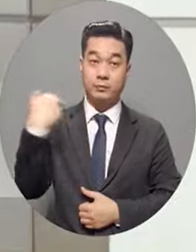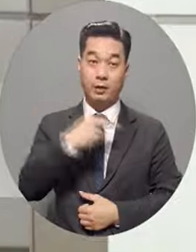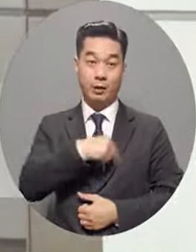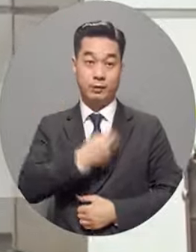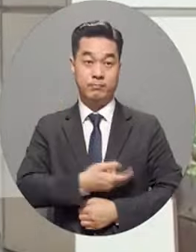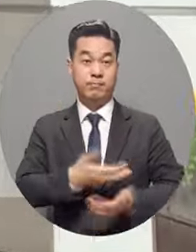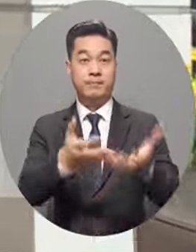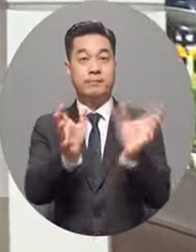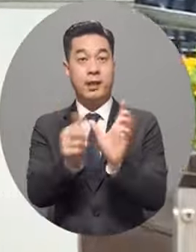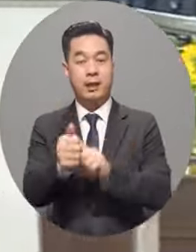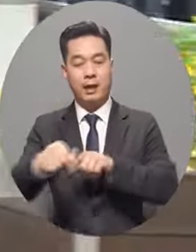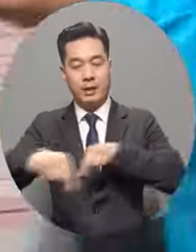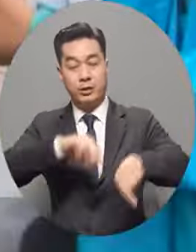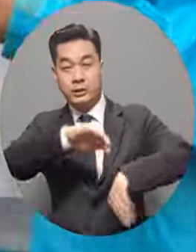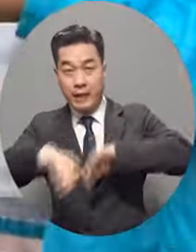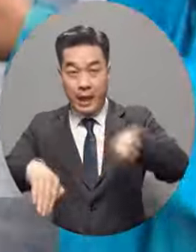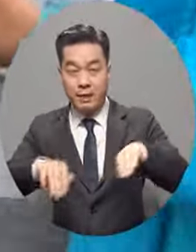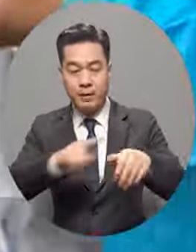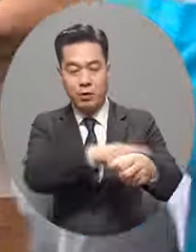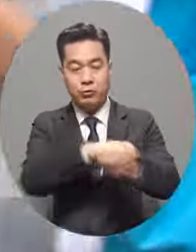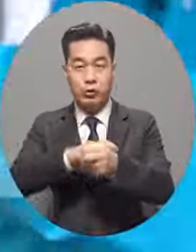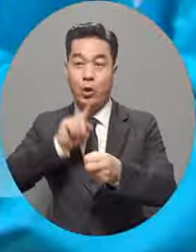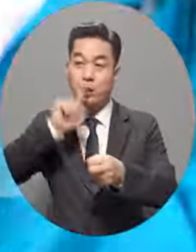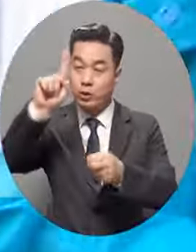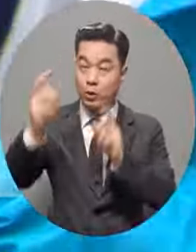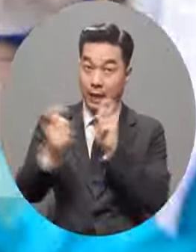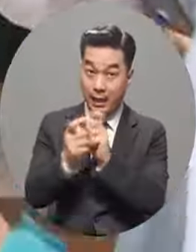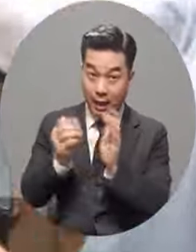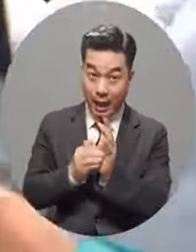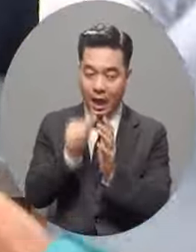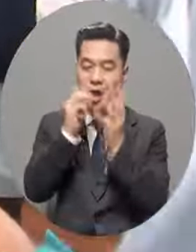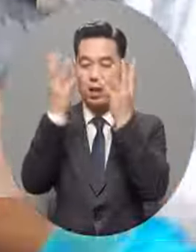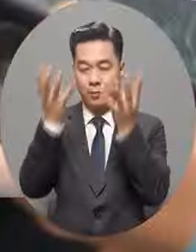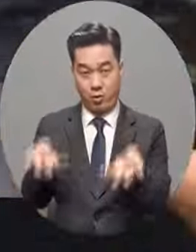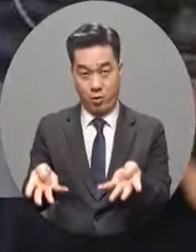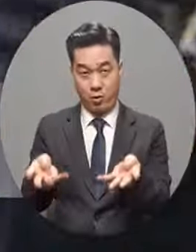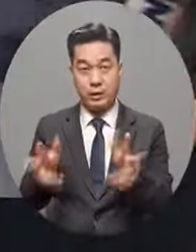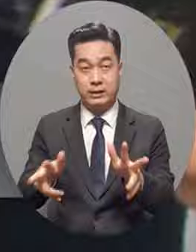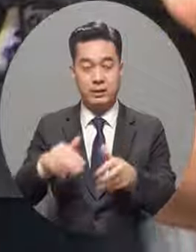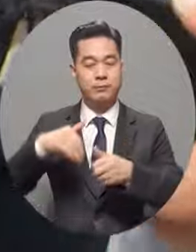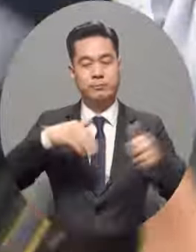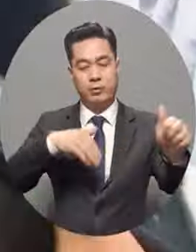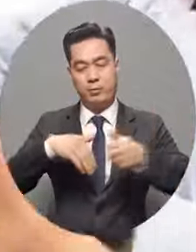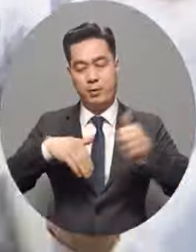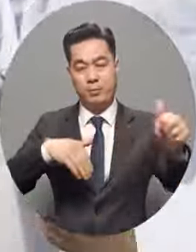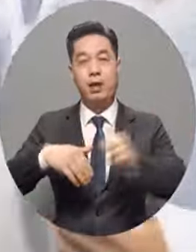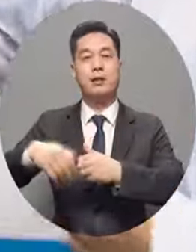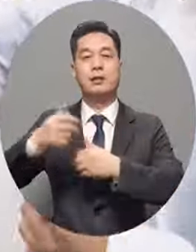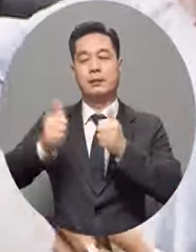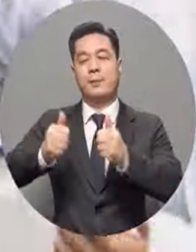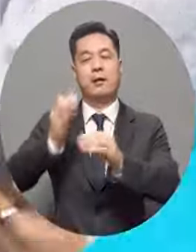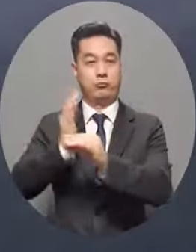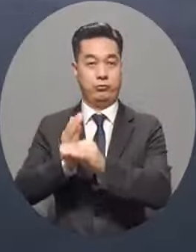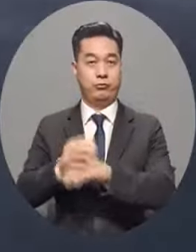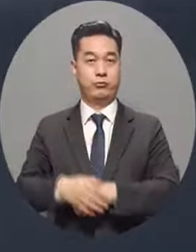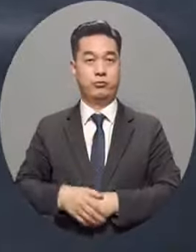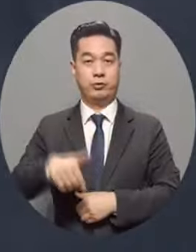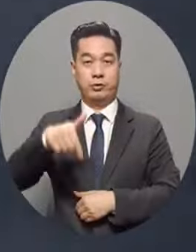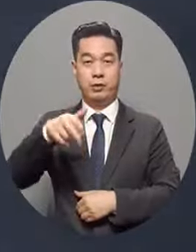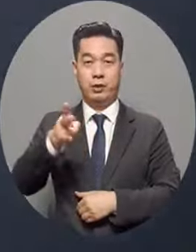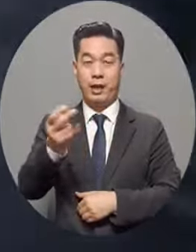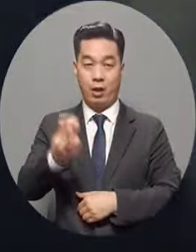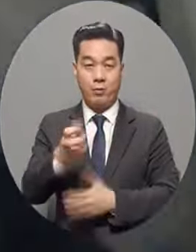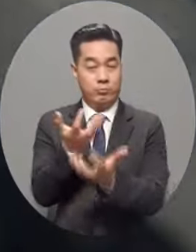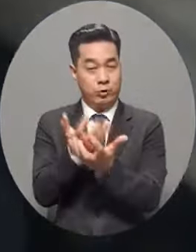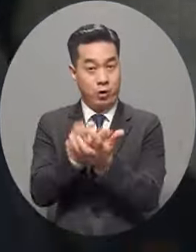개입 혐의로 먼저 구속 기소됐다가 보석으로 풀려난 뒤 불구속 상태로 재판을 받아왔습니다. 계엄령 문건 기소에